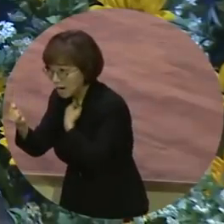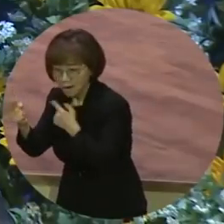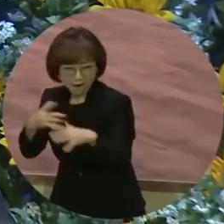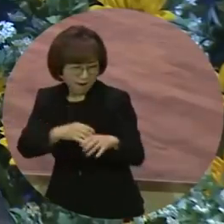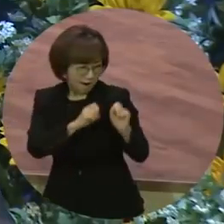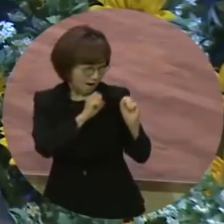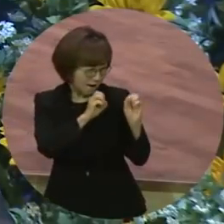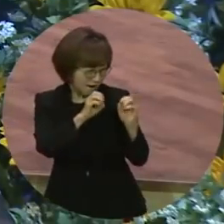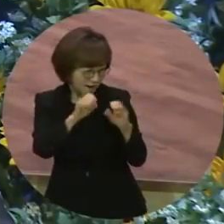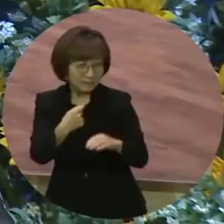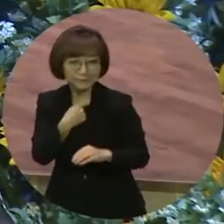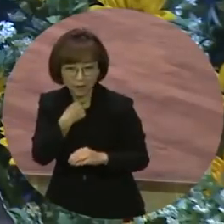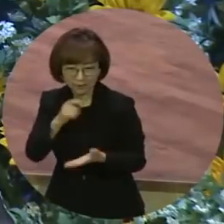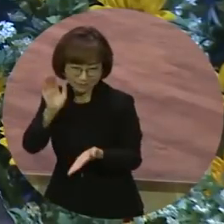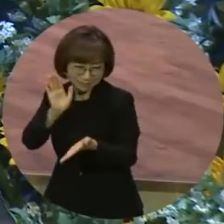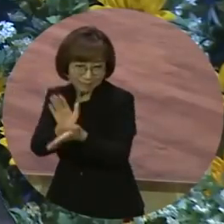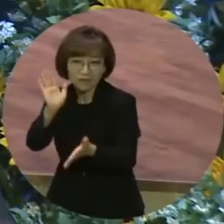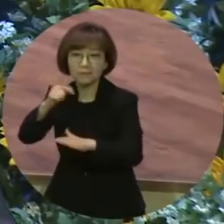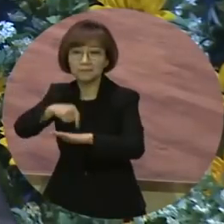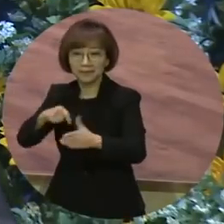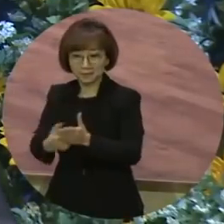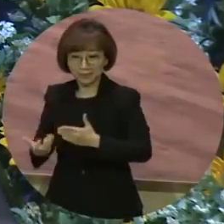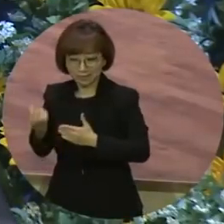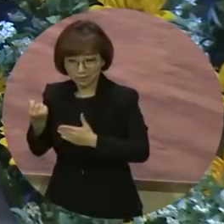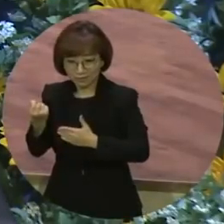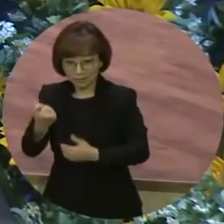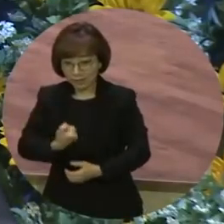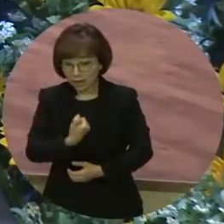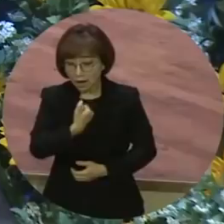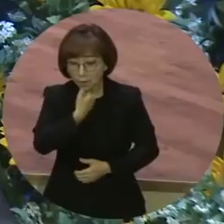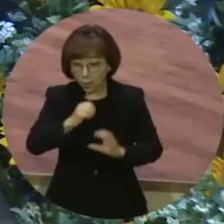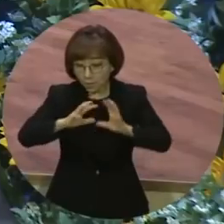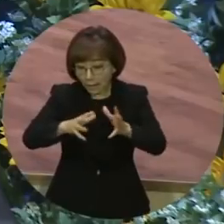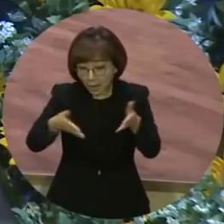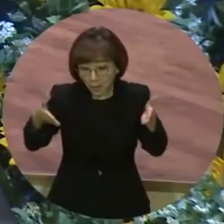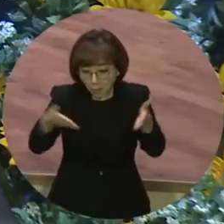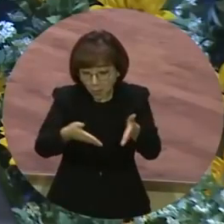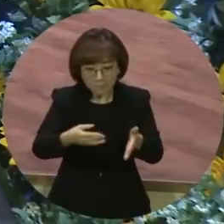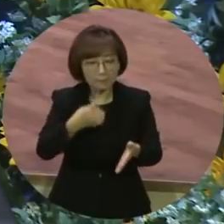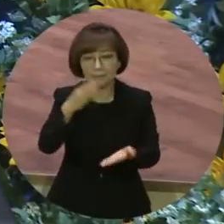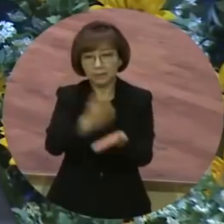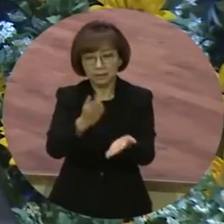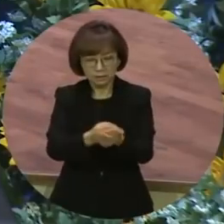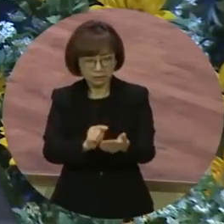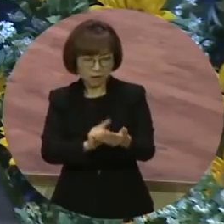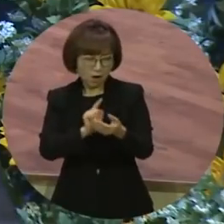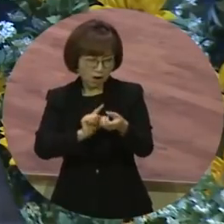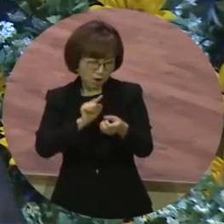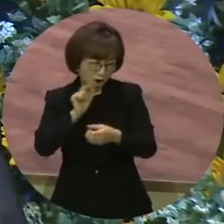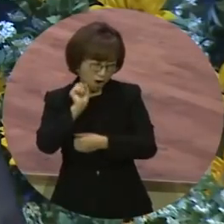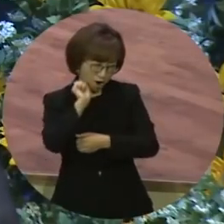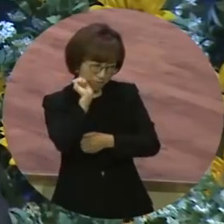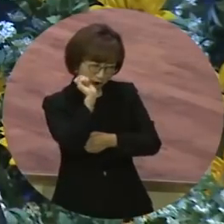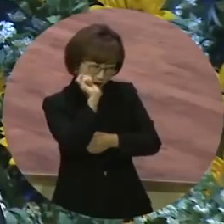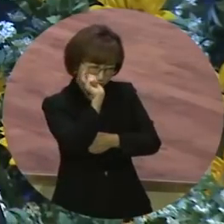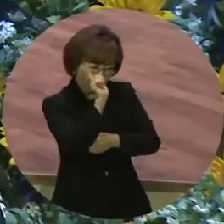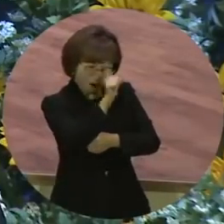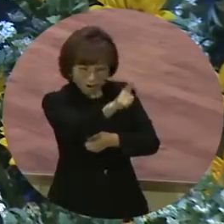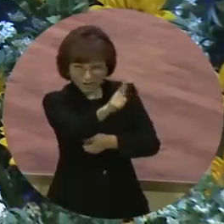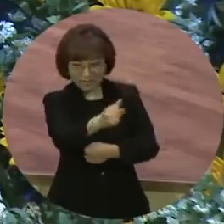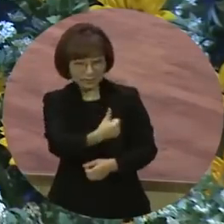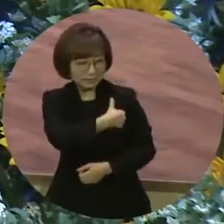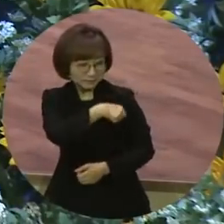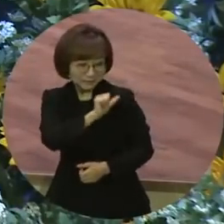것인가? 로마뿐만 아니라 당시에 땅끝이라고 하는 스페인까지 그렇게 간절히